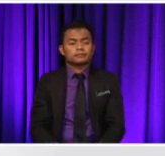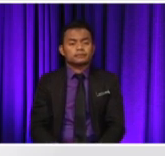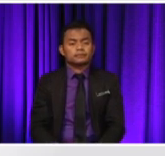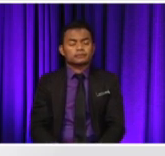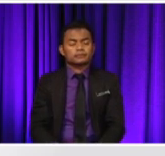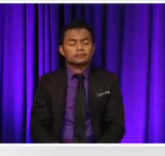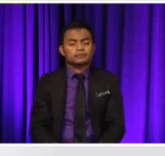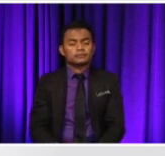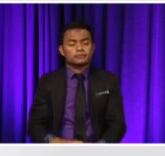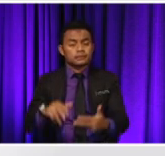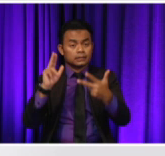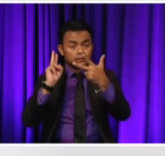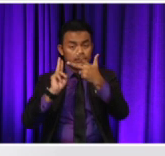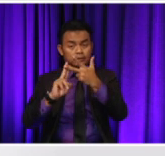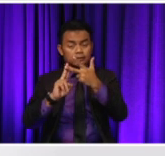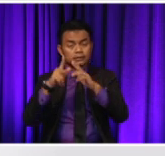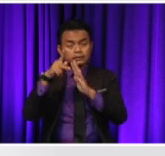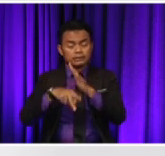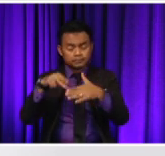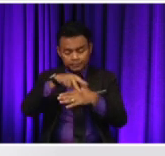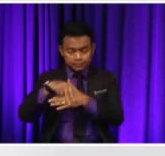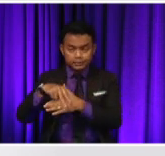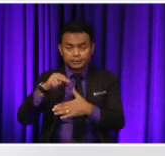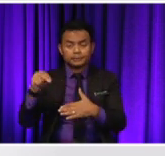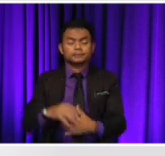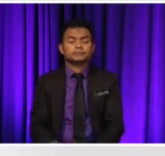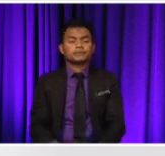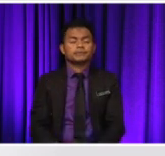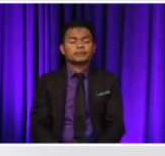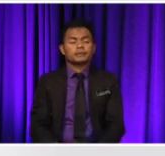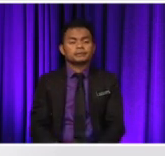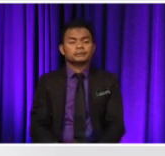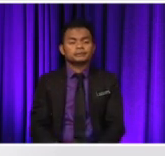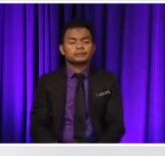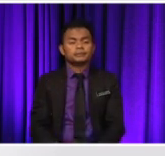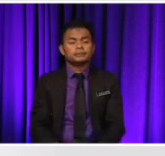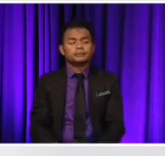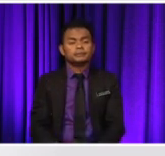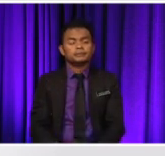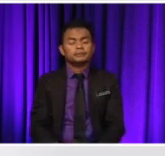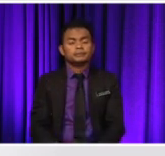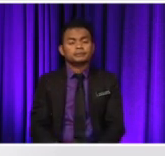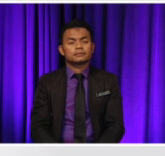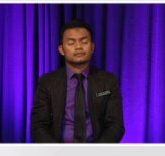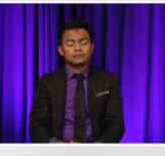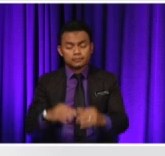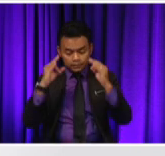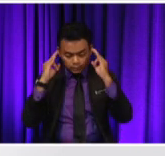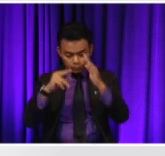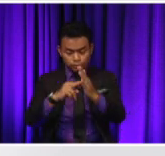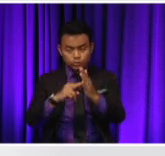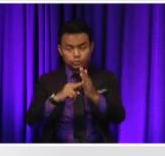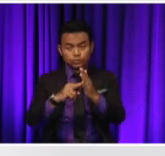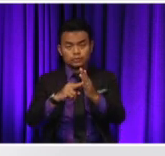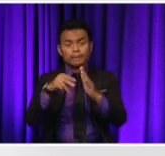yang ke-3 kepimpinan kepemimpinan ialah satu proses mendorong merujuk dan mempengaruhi orang lain untuk